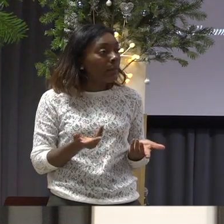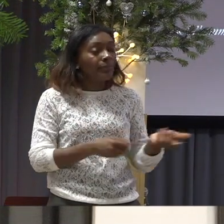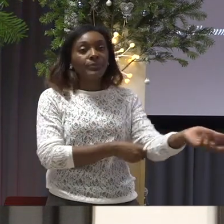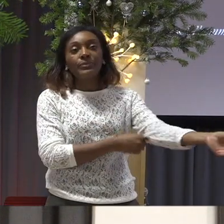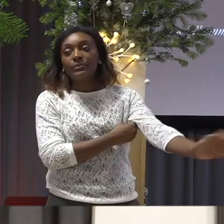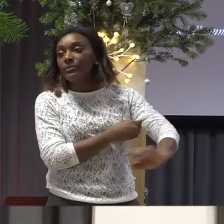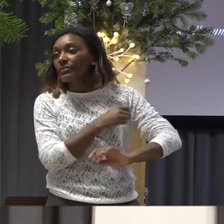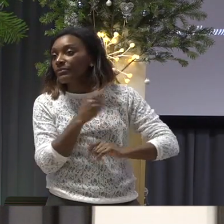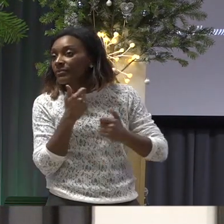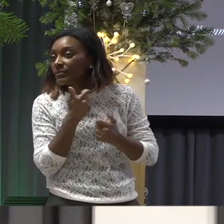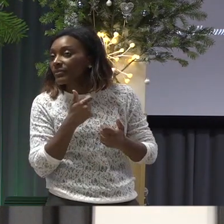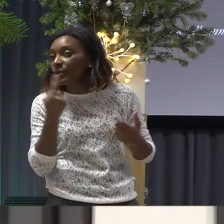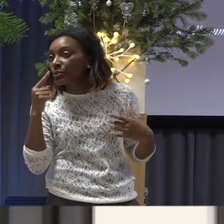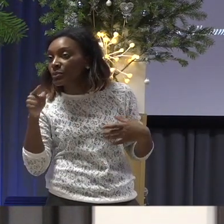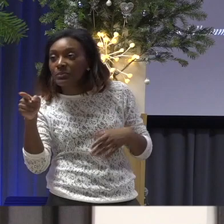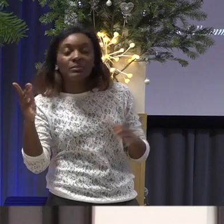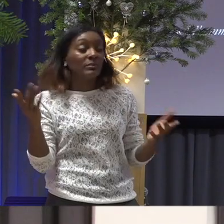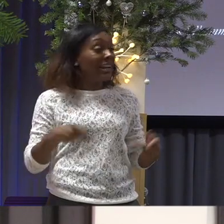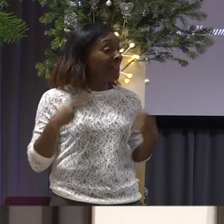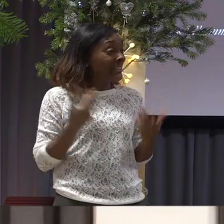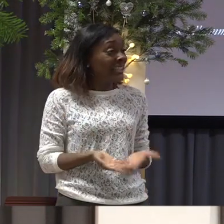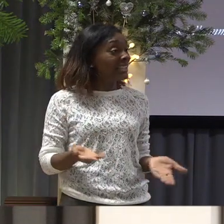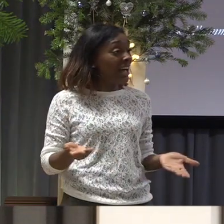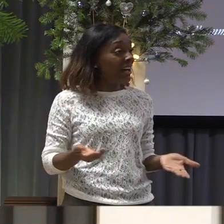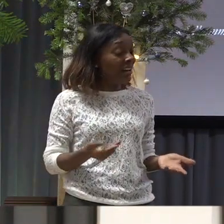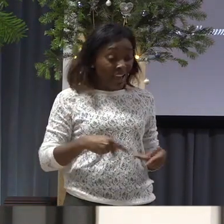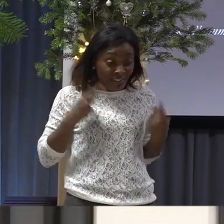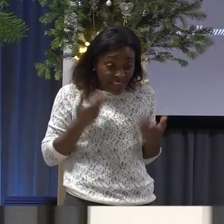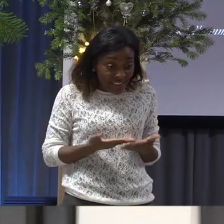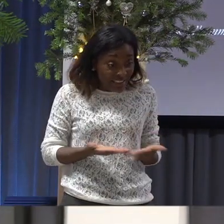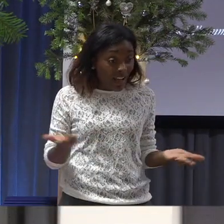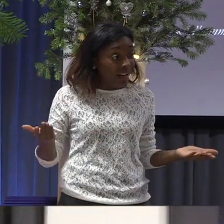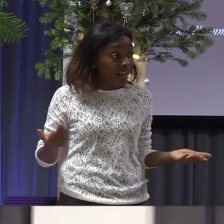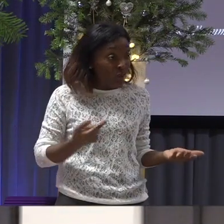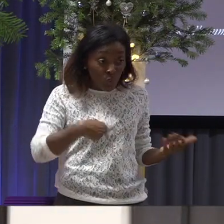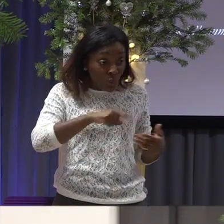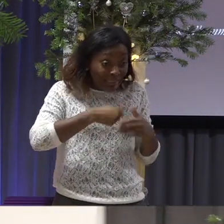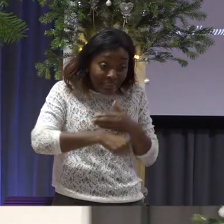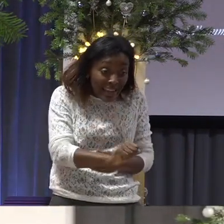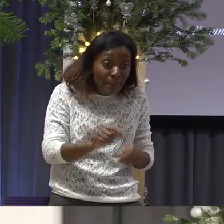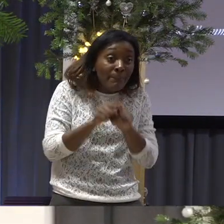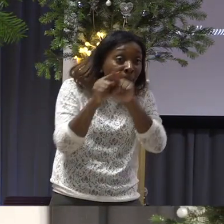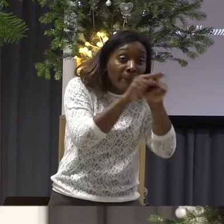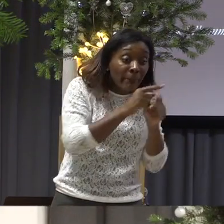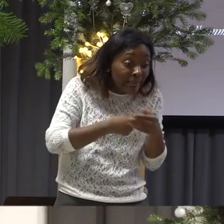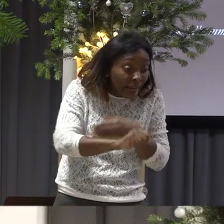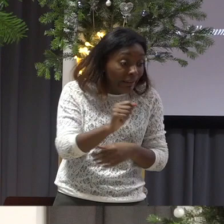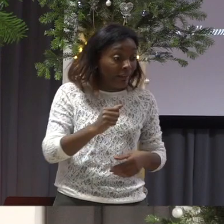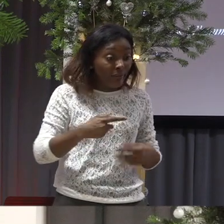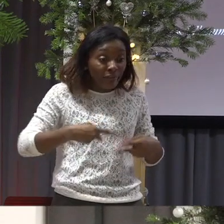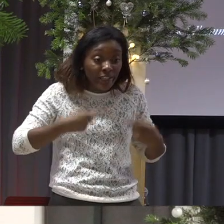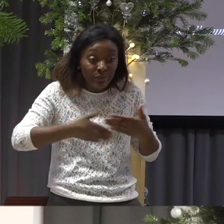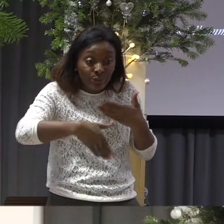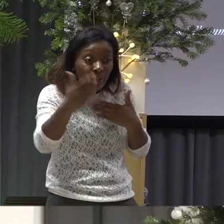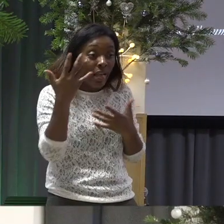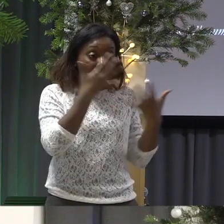horrible. La vie, c'est ça. La vie de l'homme né de la femme est sans cesse agitée. Mais